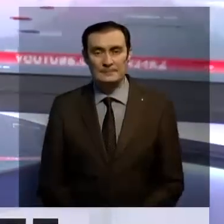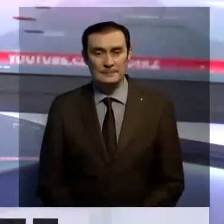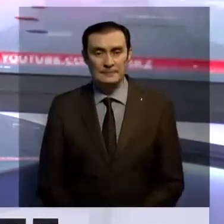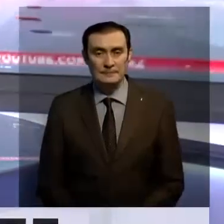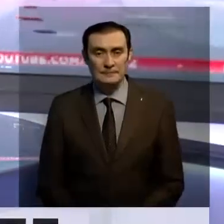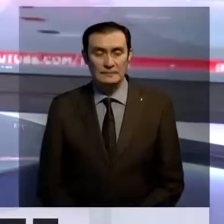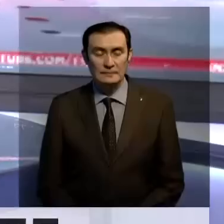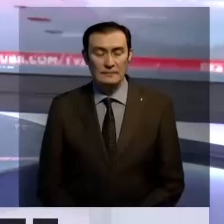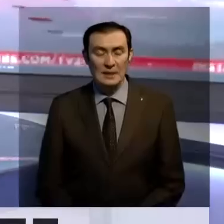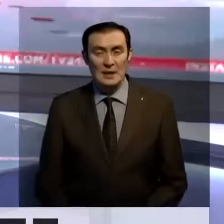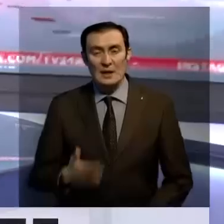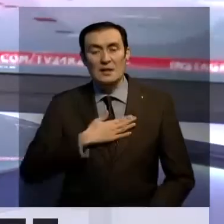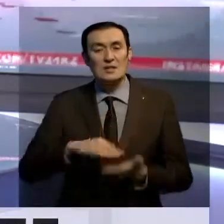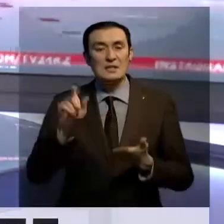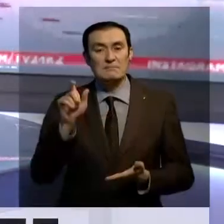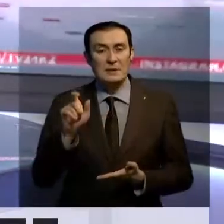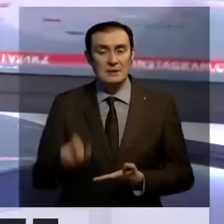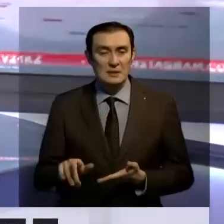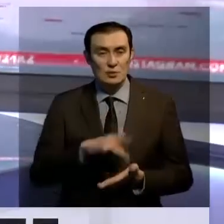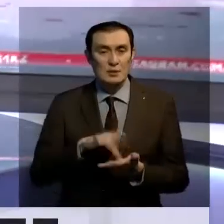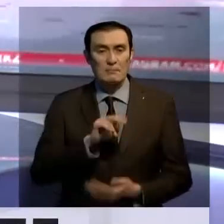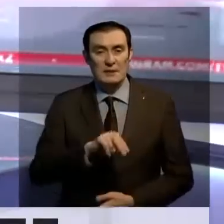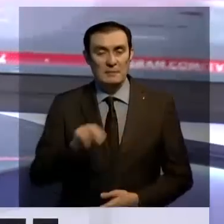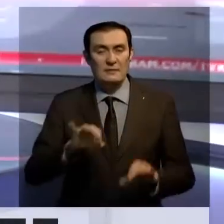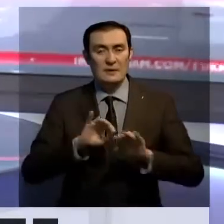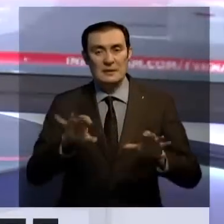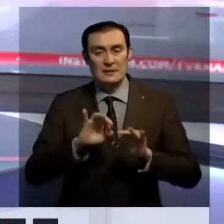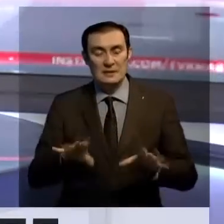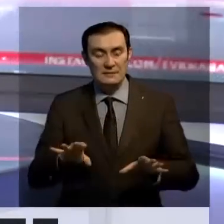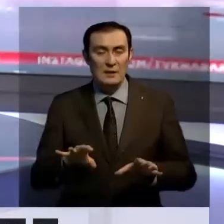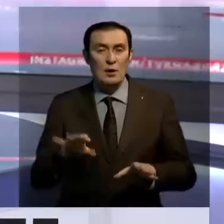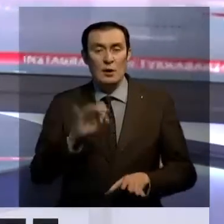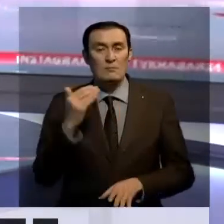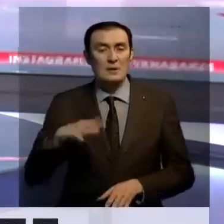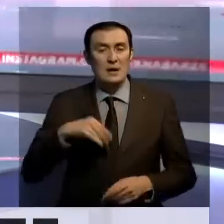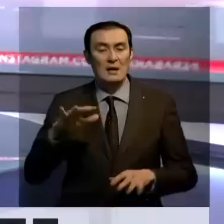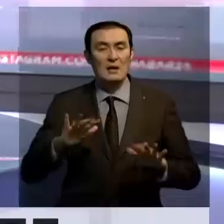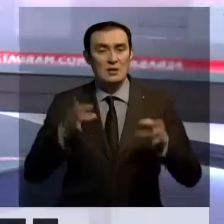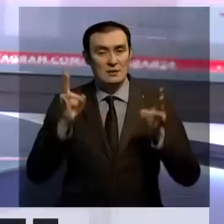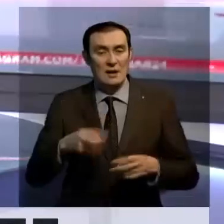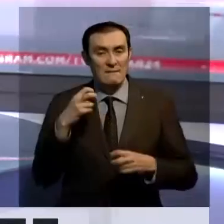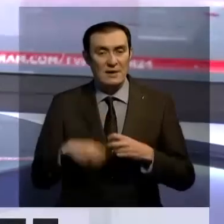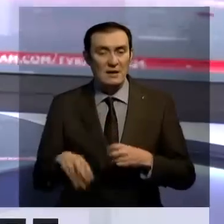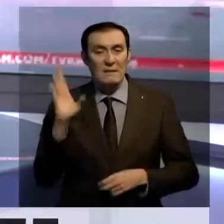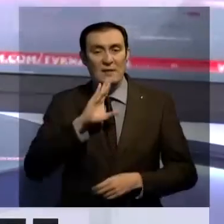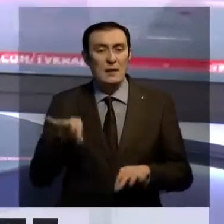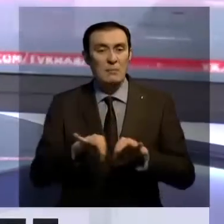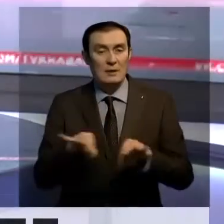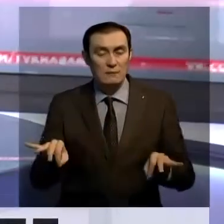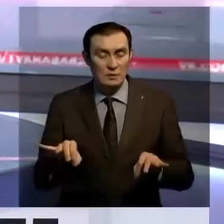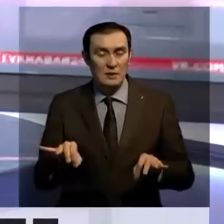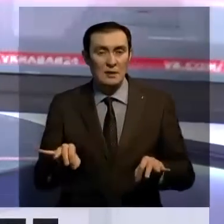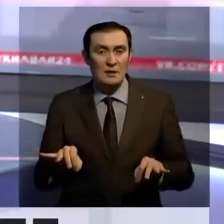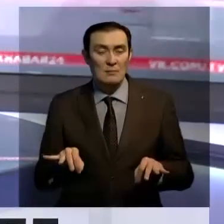событий. Спасибо большое. Нургуль Ахметова из Петропавловска была на прямой связи. Там произошла очередная авария на водопроводе, прям